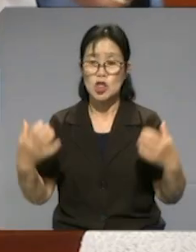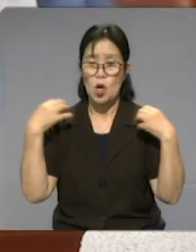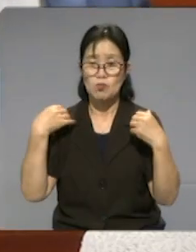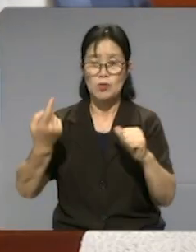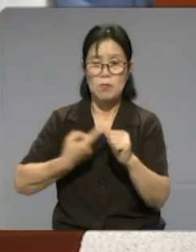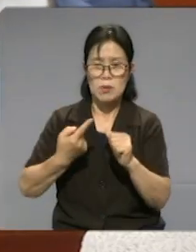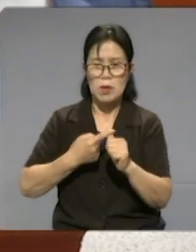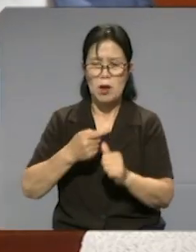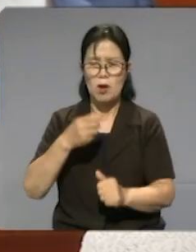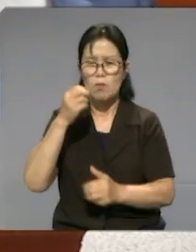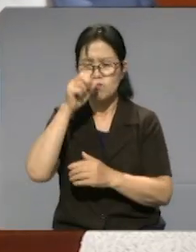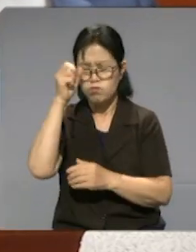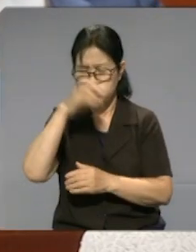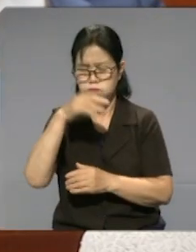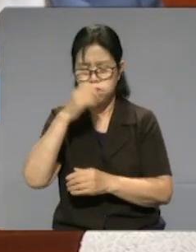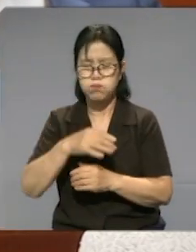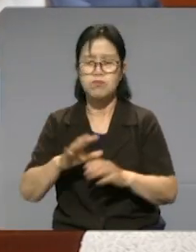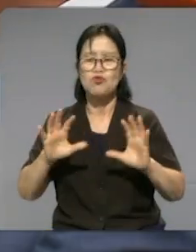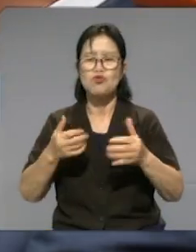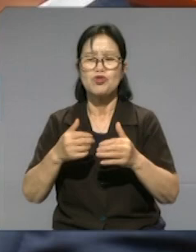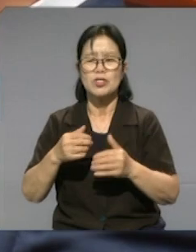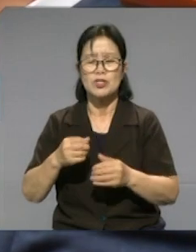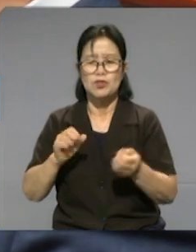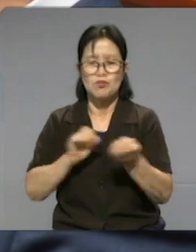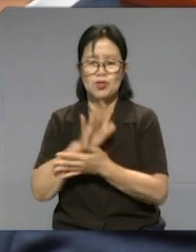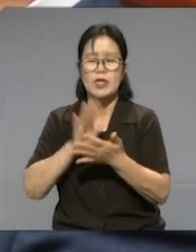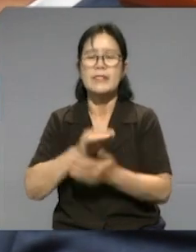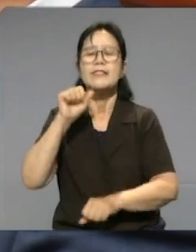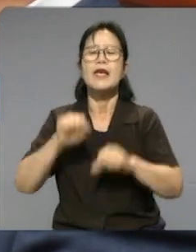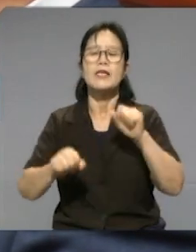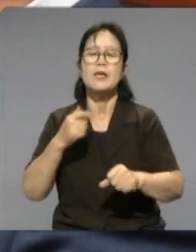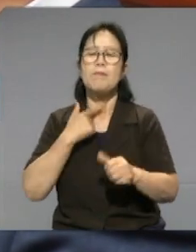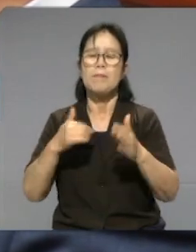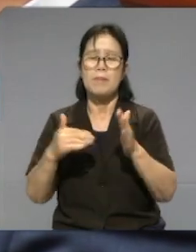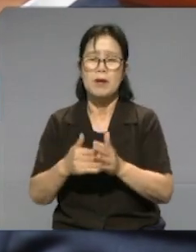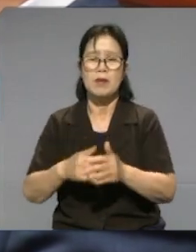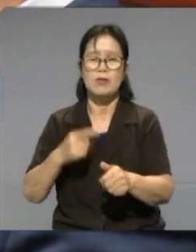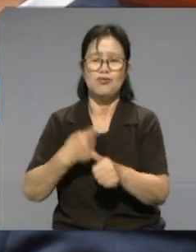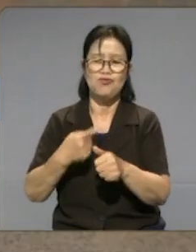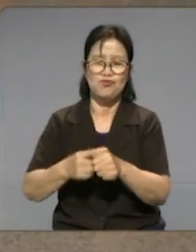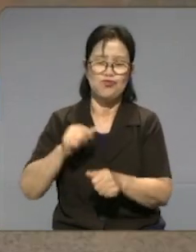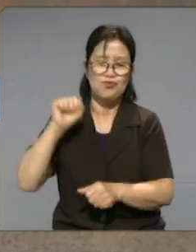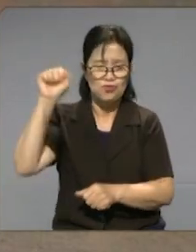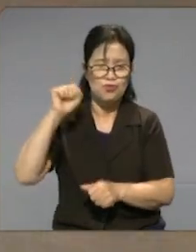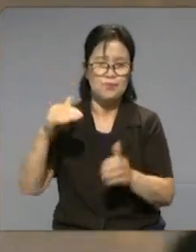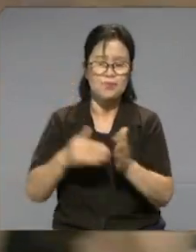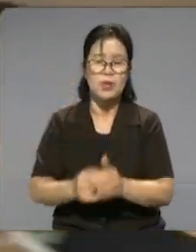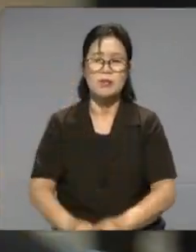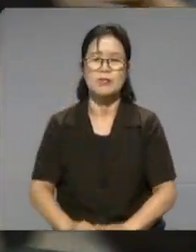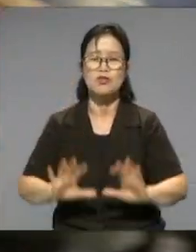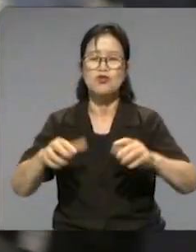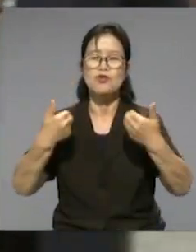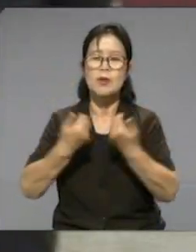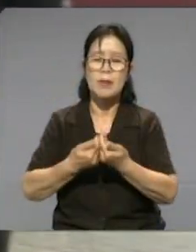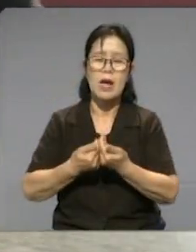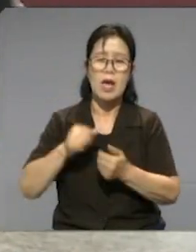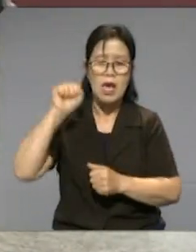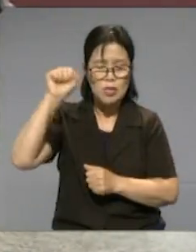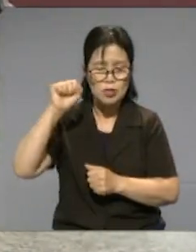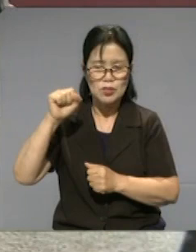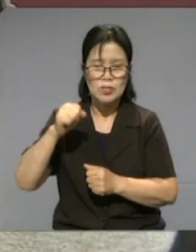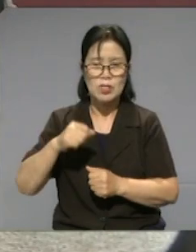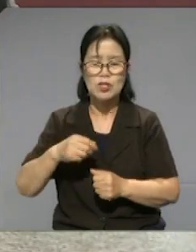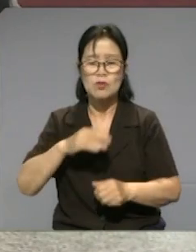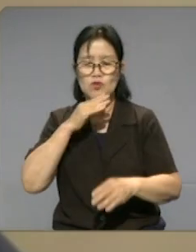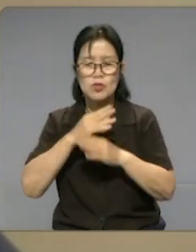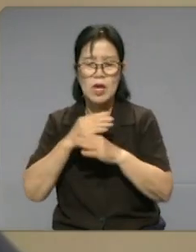비방을 묵인하는 명백한 국기문란 행위를 저질렀다며 강하게 규탄했습니다 단 국가 행위를 자처한